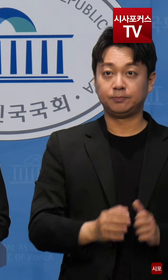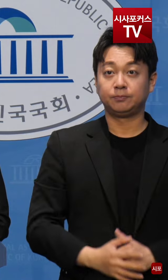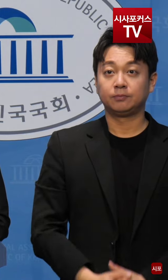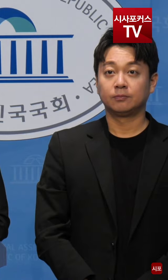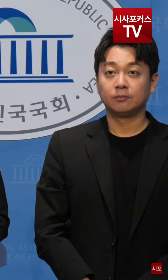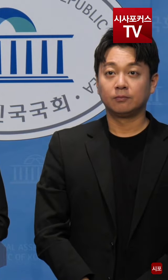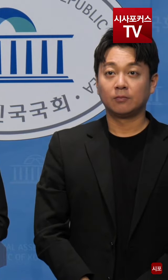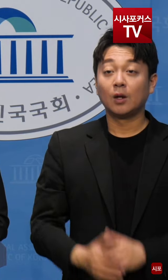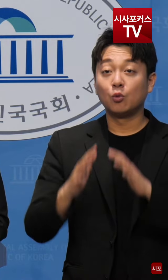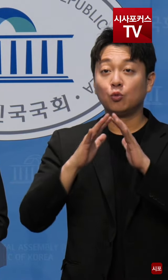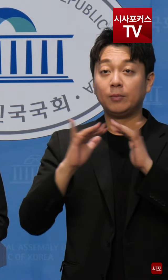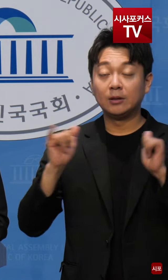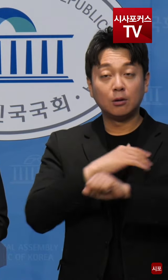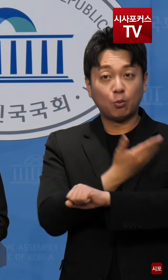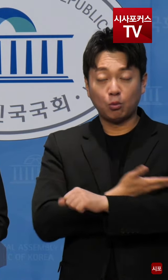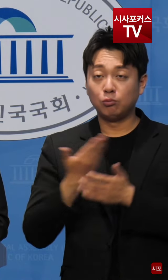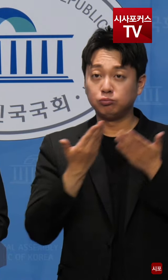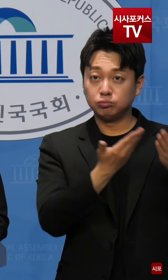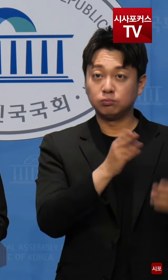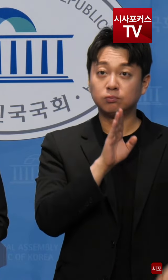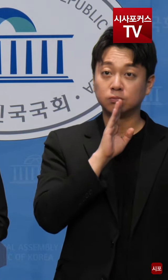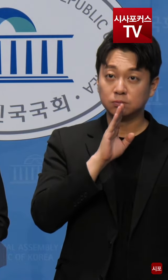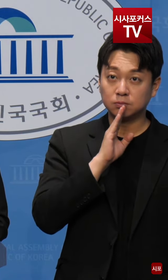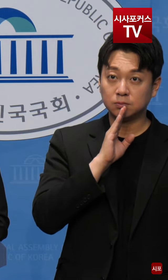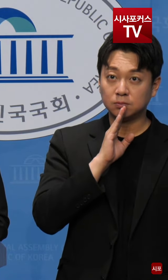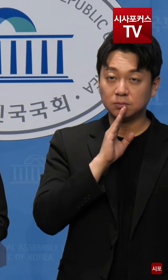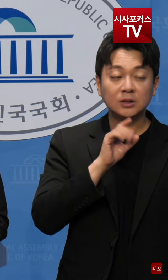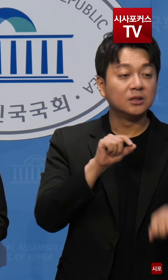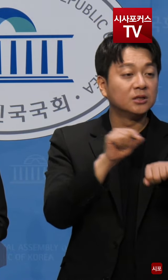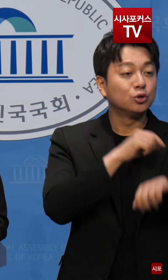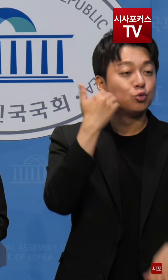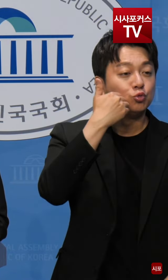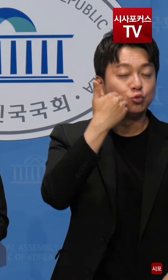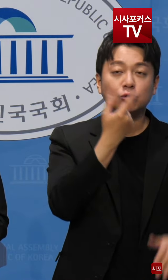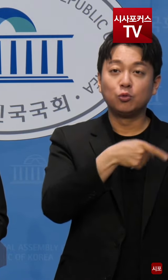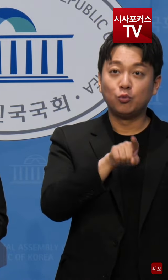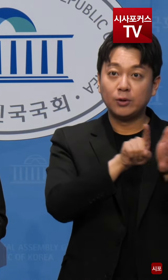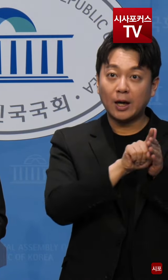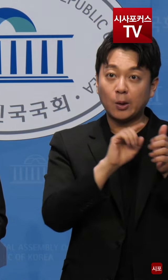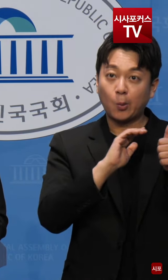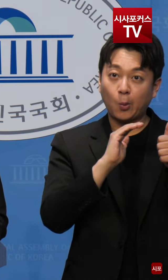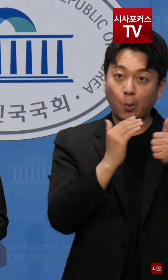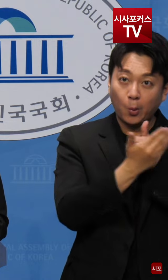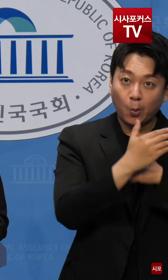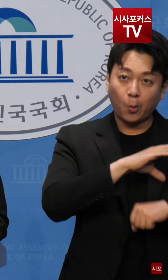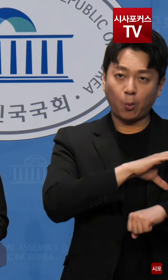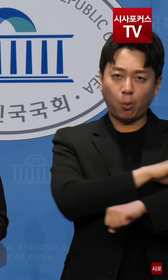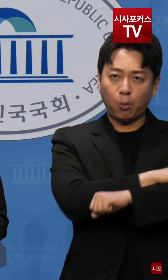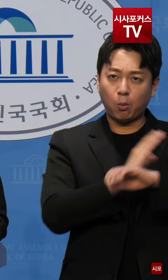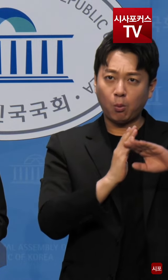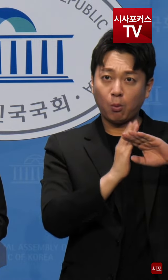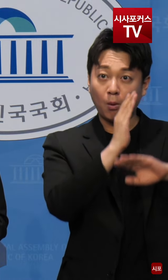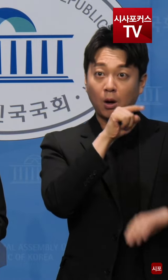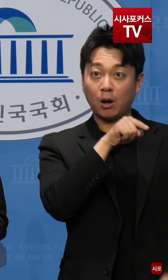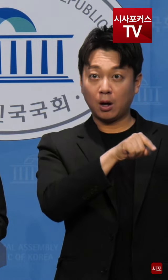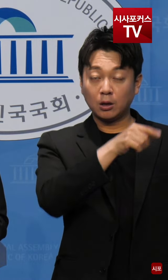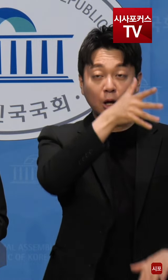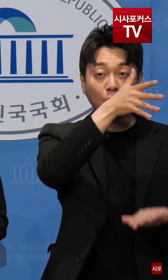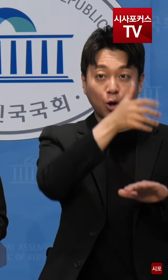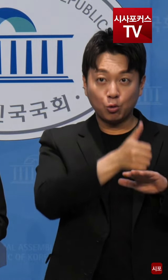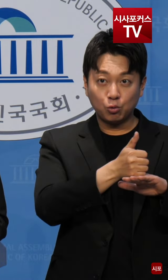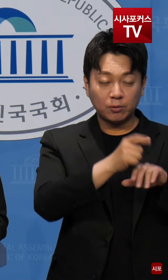국민께서 부여하신 권력입니다. 특정인을 위한 남용은 결국 민주당이